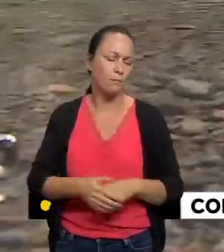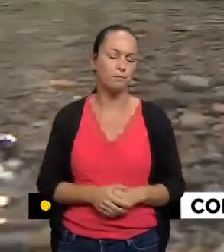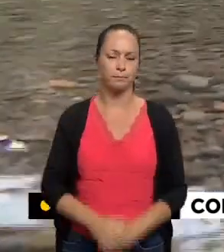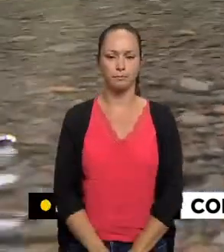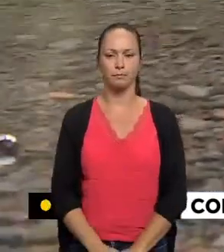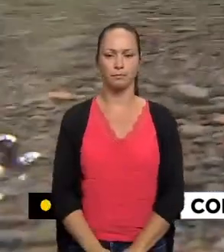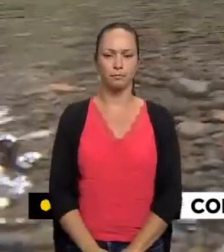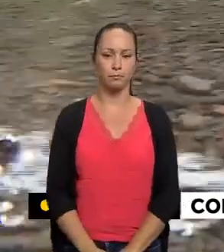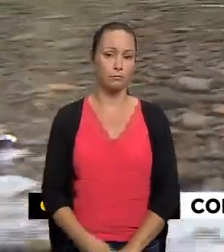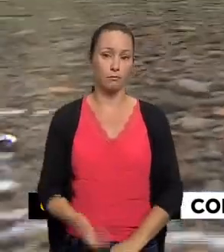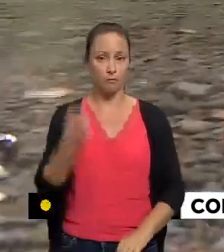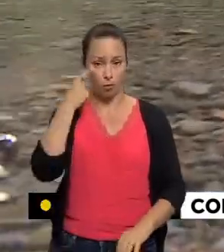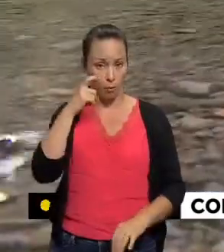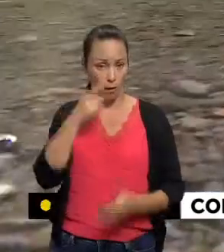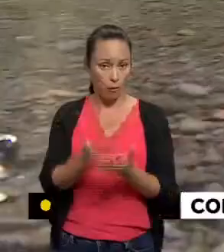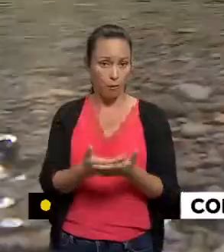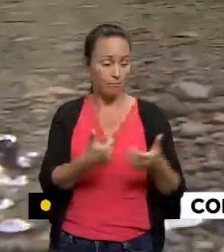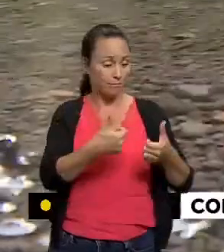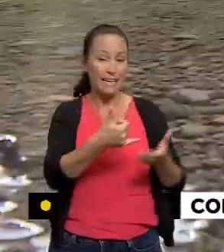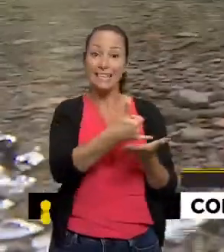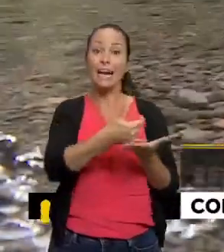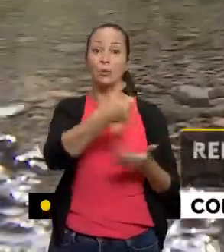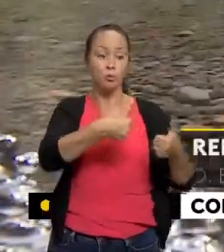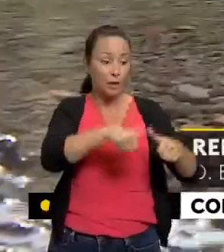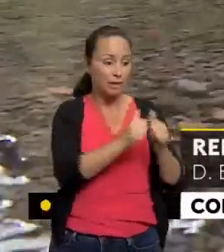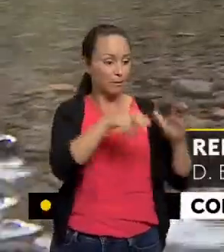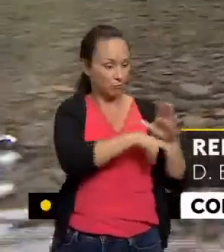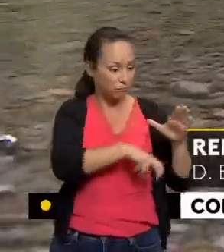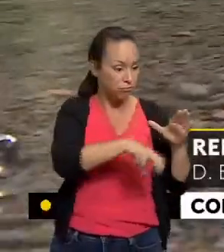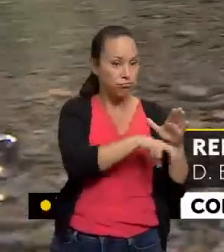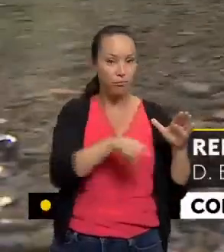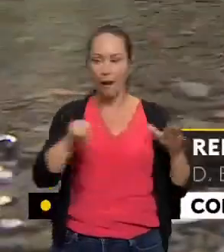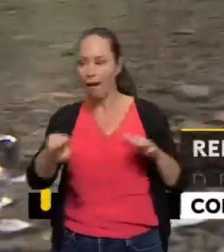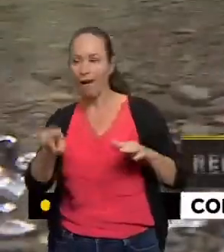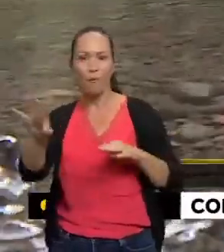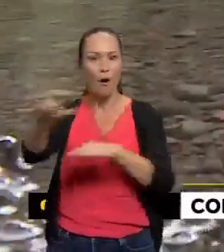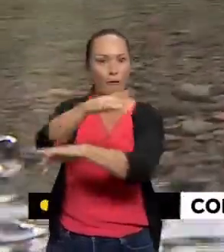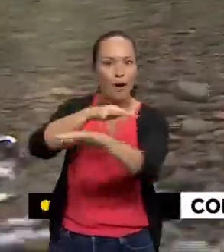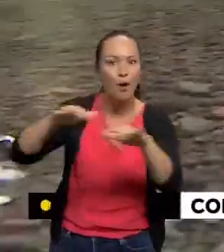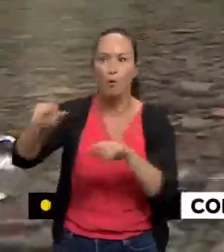constat est sans appel. Quand la Réunion est sous confinement, c'est la nature qui fait le plein d'oxygène.